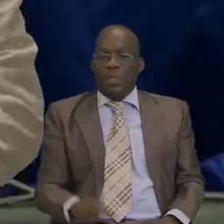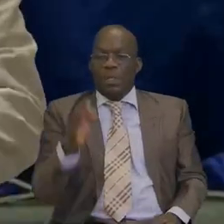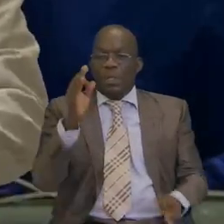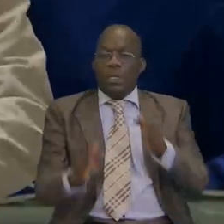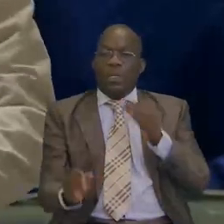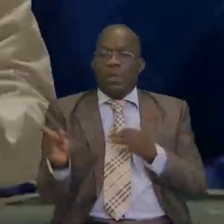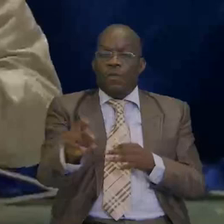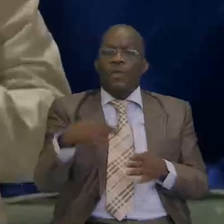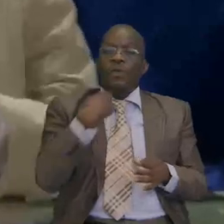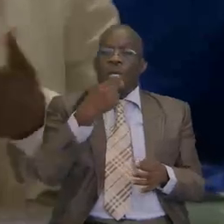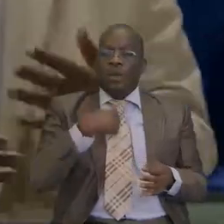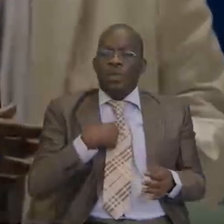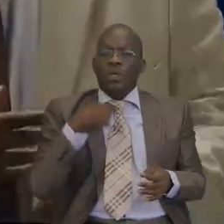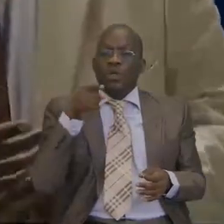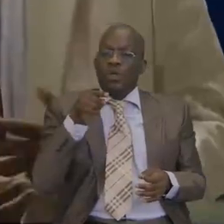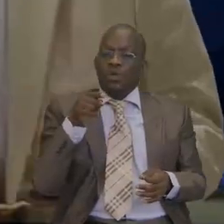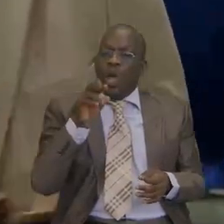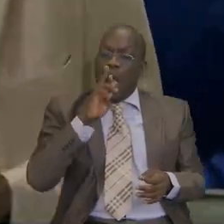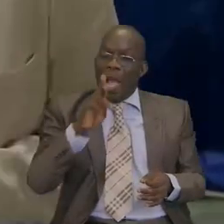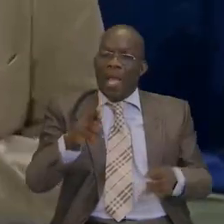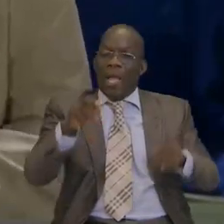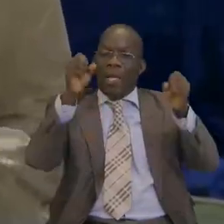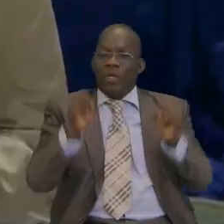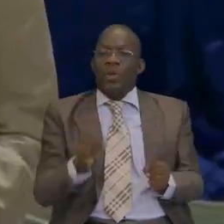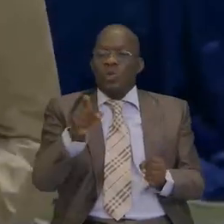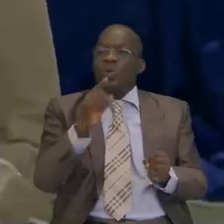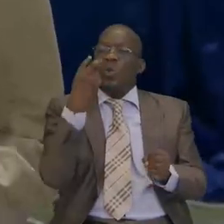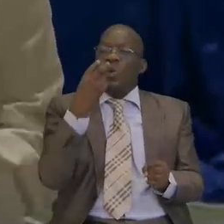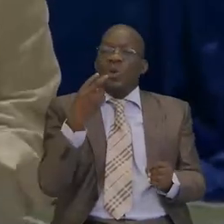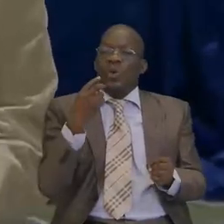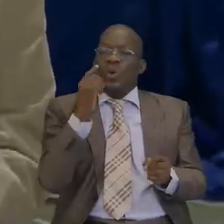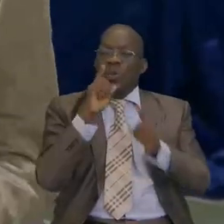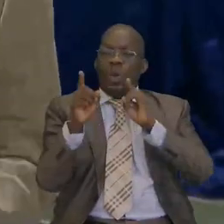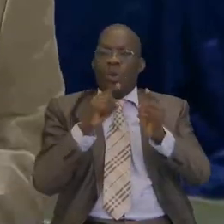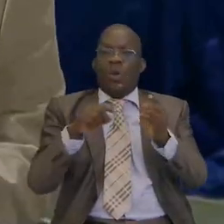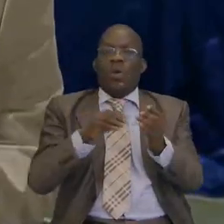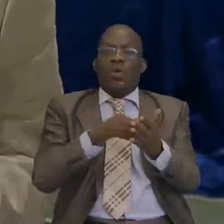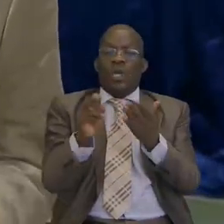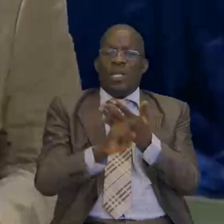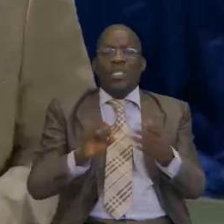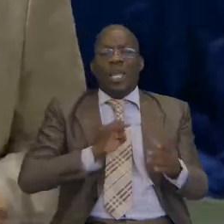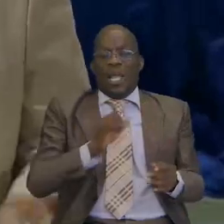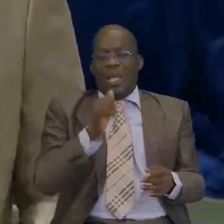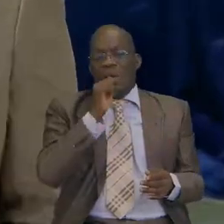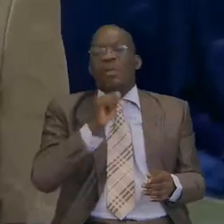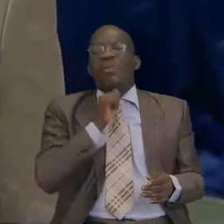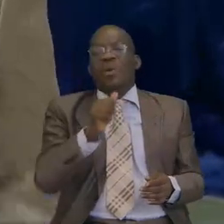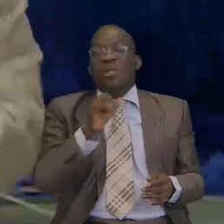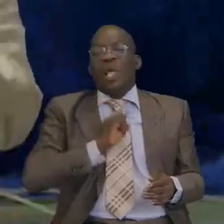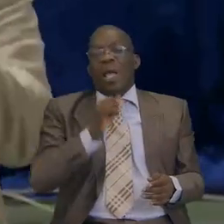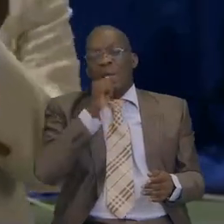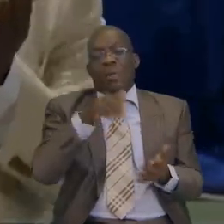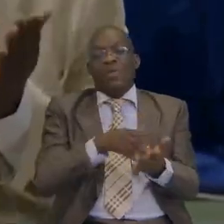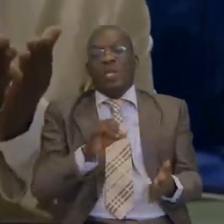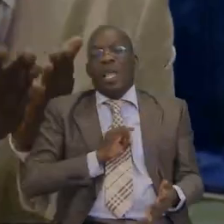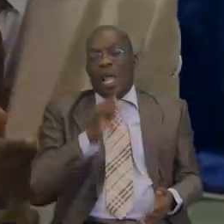Si tu me dis que tu es fort et tu parles, je ne peux pas, je ne peux pas, je suis faible,